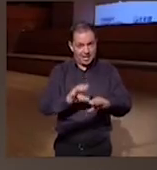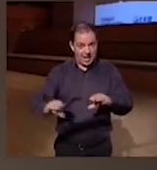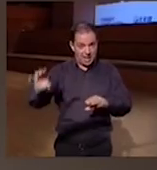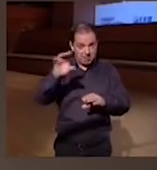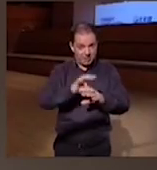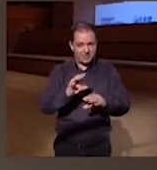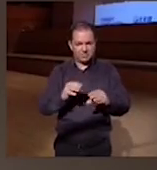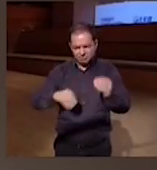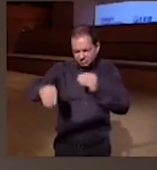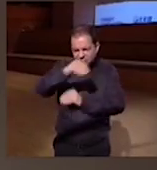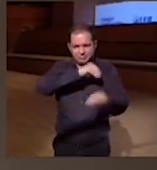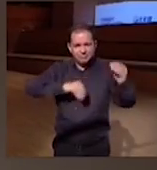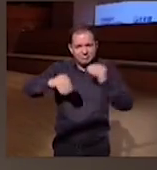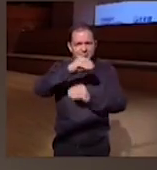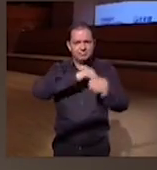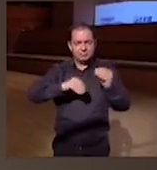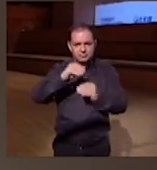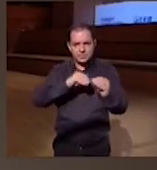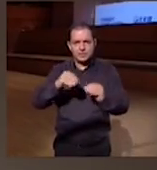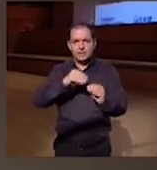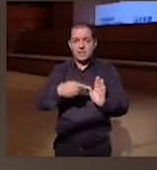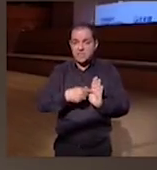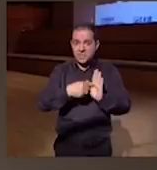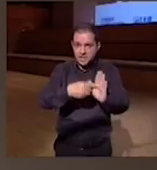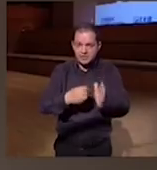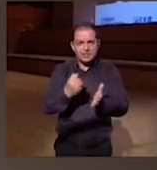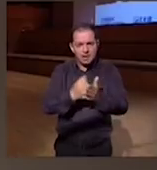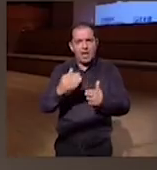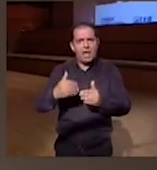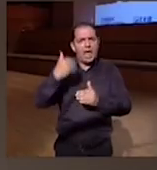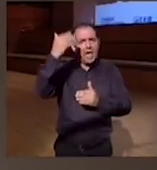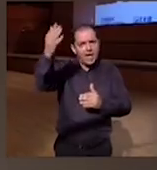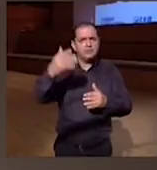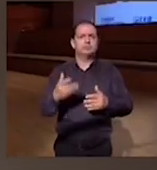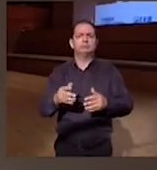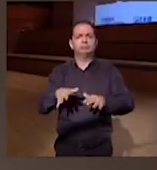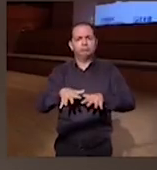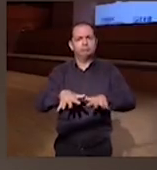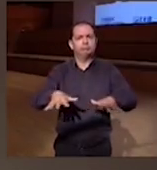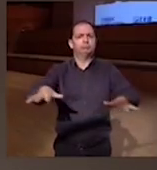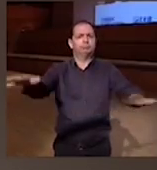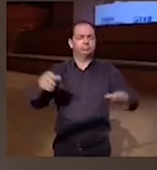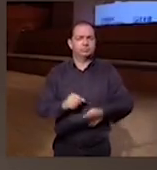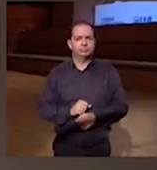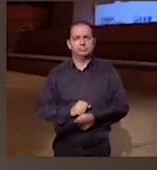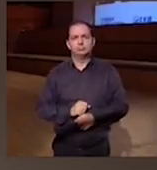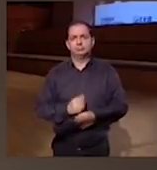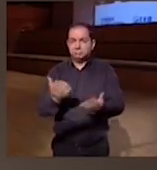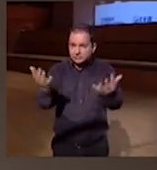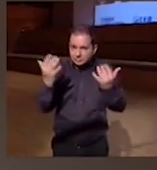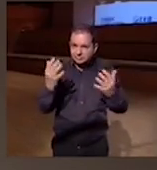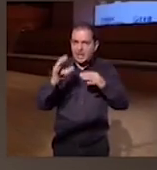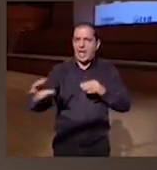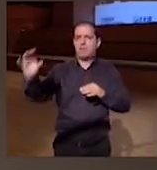θα δώσει το σήμα και στη διεθνή επενδυτική κοινότητα. Σήμερα